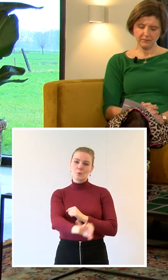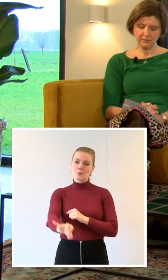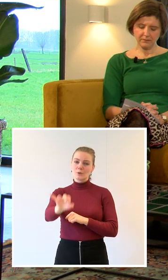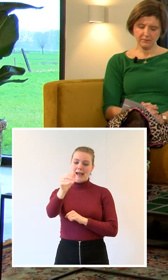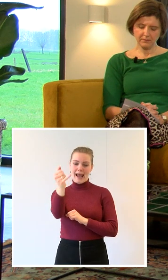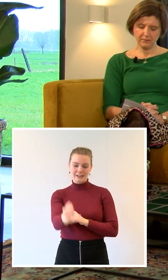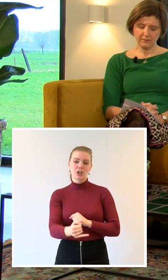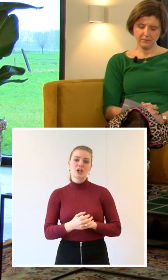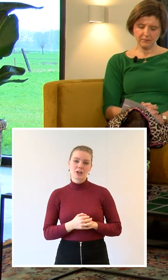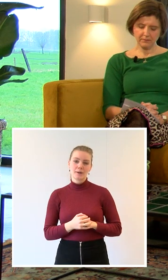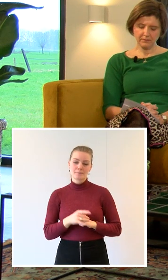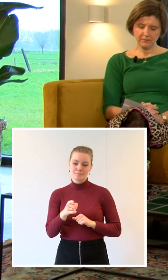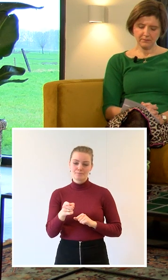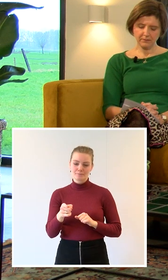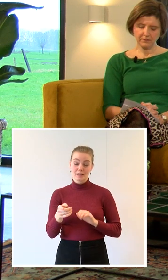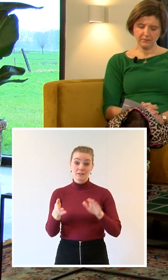aan het kruis.